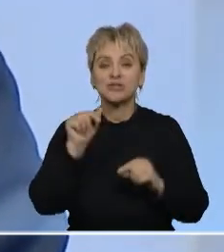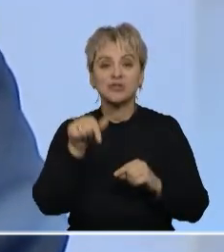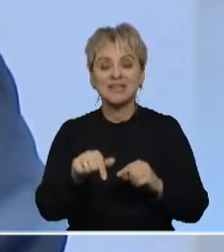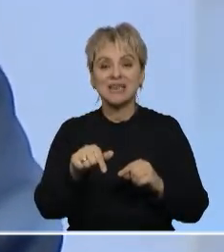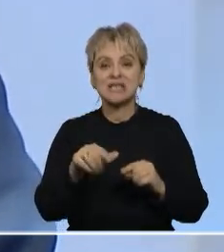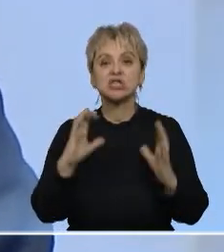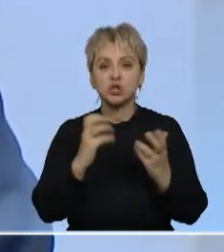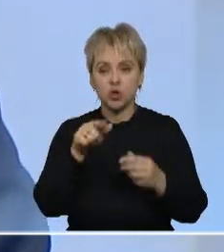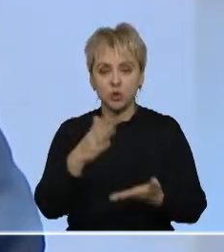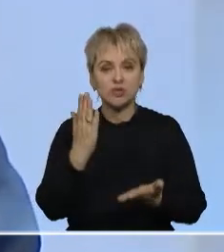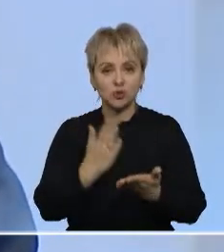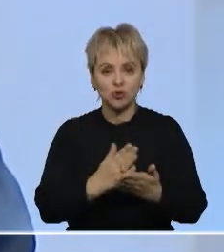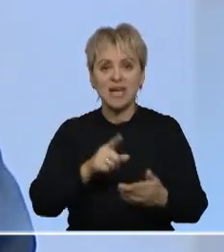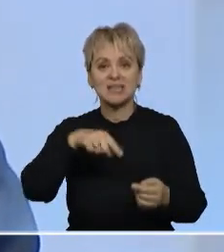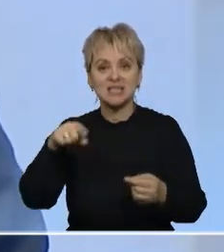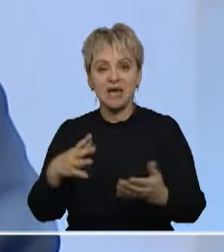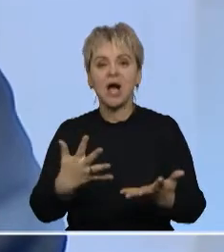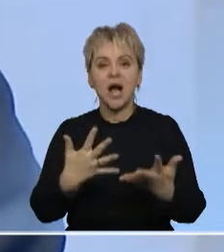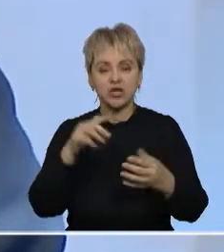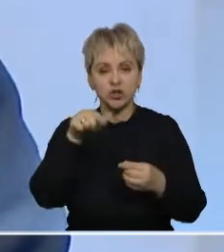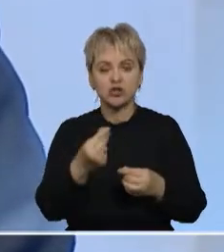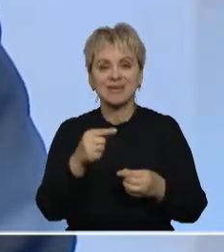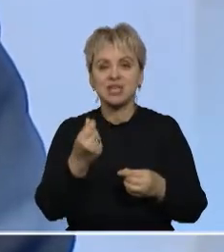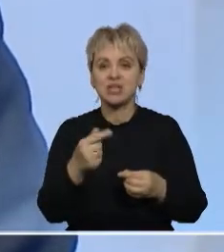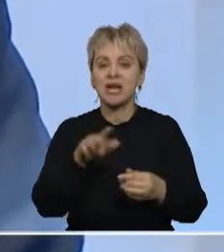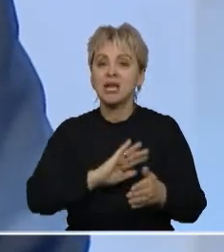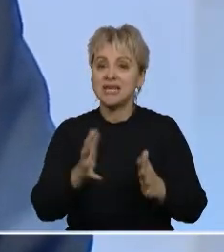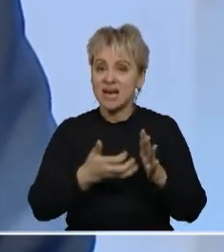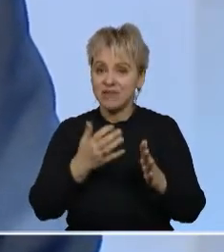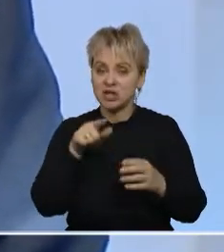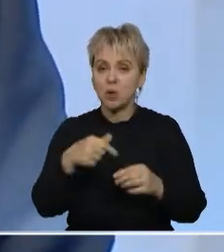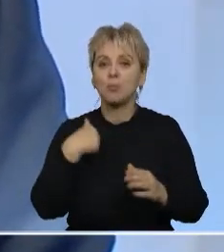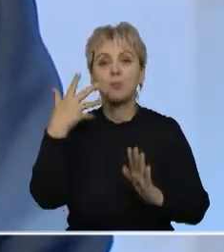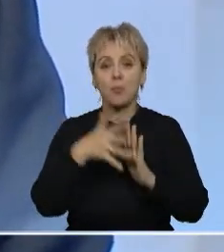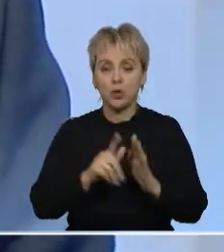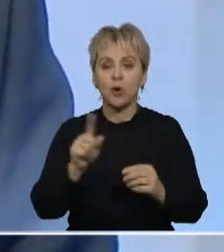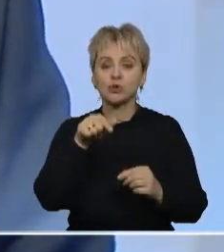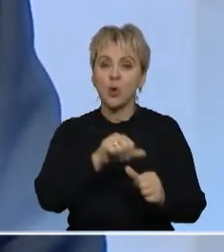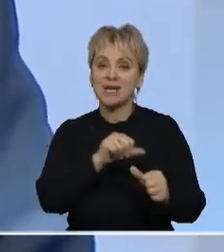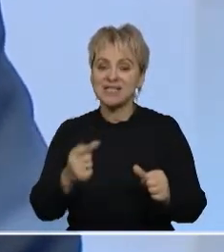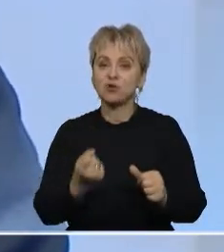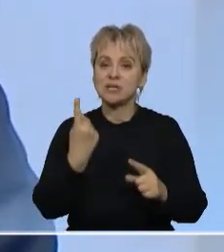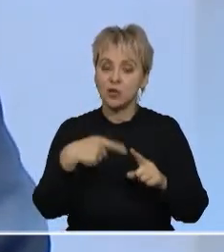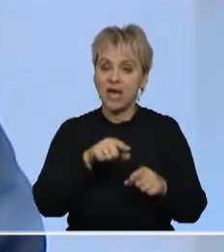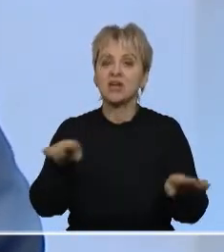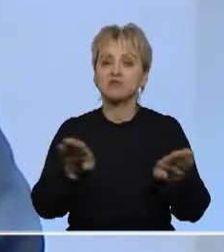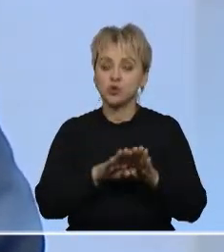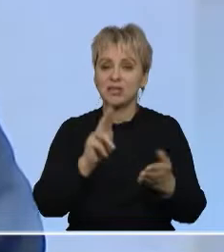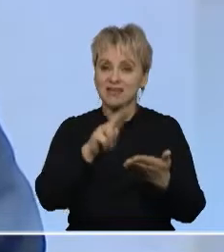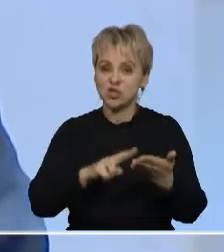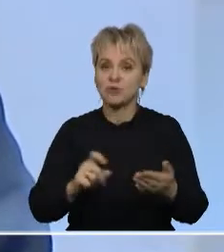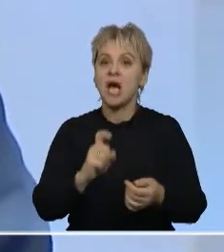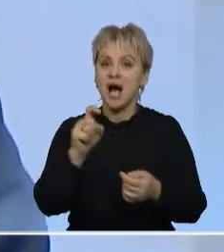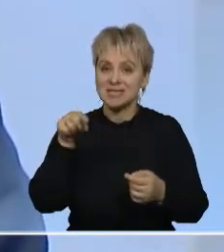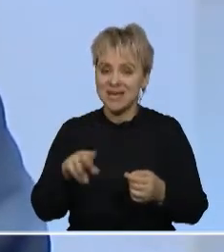вот серьезной, существенной динамики, конечно, денежных средств недостаточно. И мы понимаем, что основной источник – это все-таки взносы